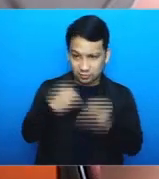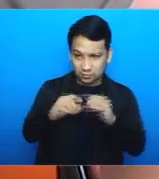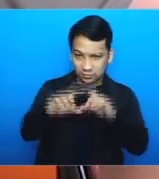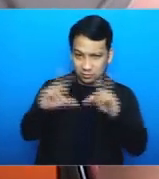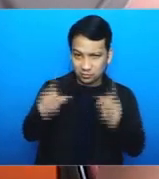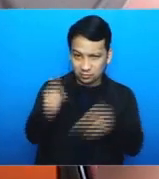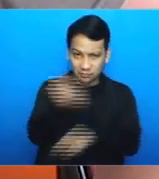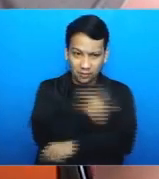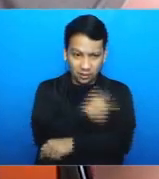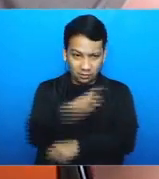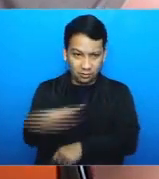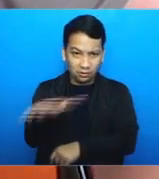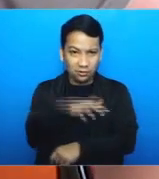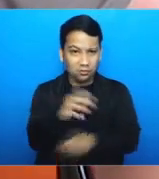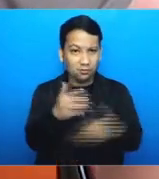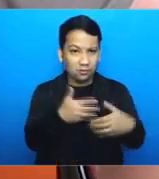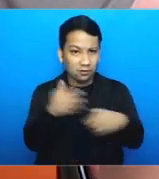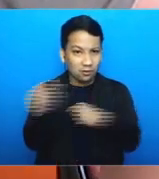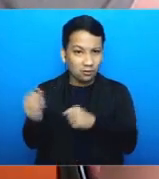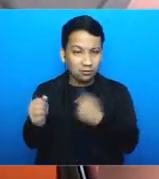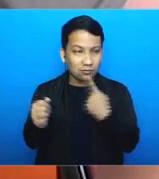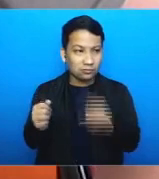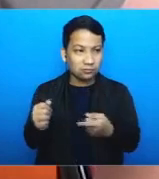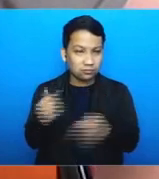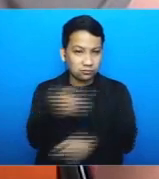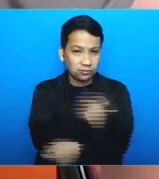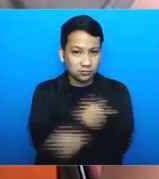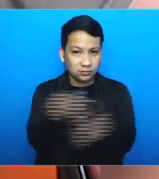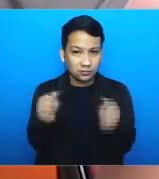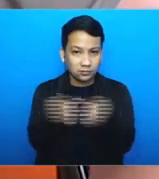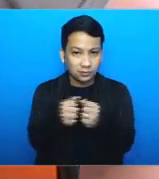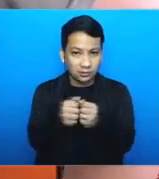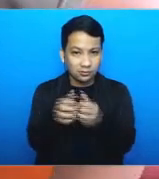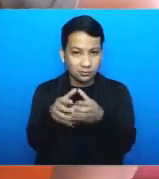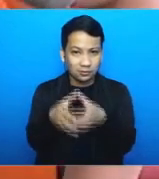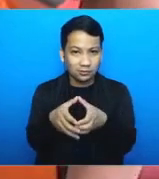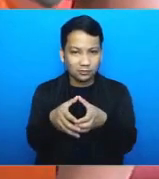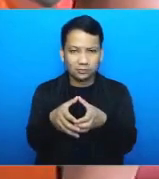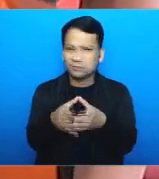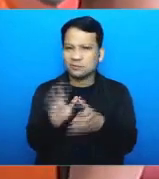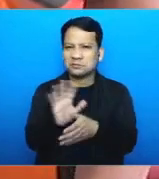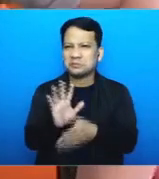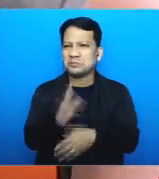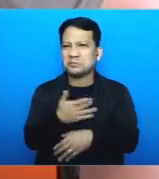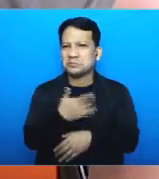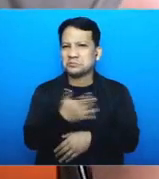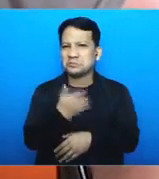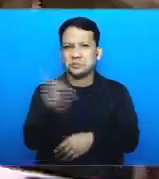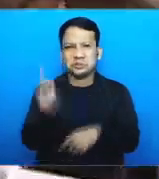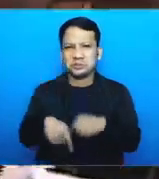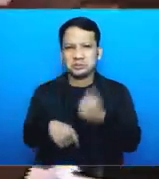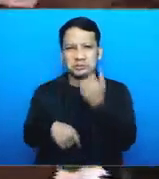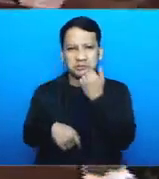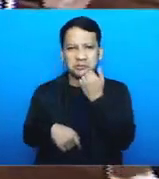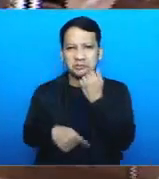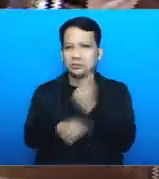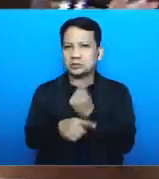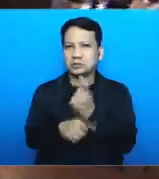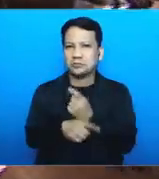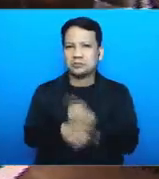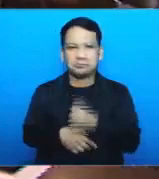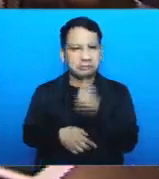lahat para lang makalabas at para alam niyo, magsama-sama kami? So feeling ko parang hindi naman siya appropriate. May